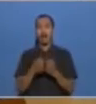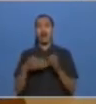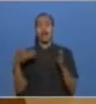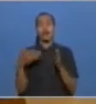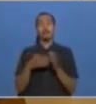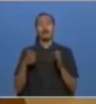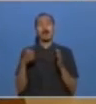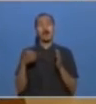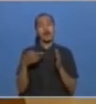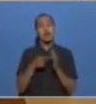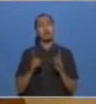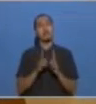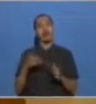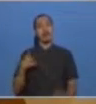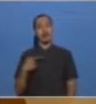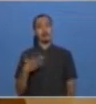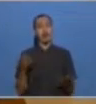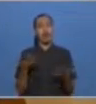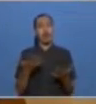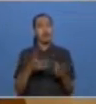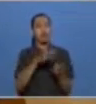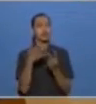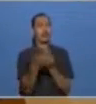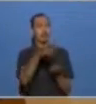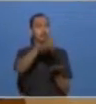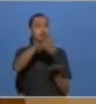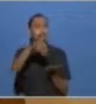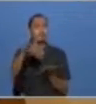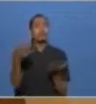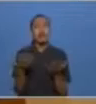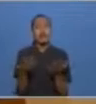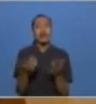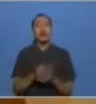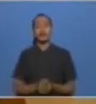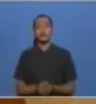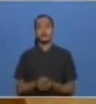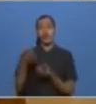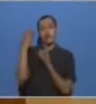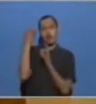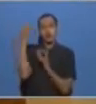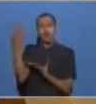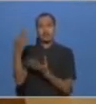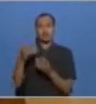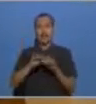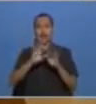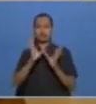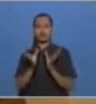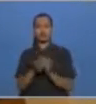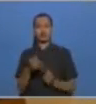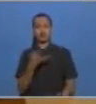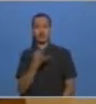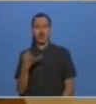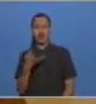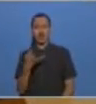untuk mengajak partisipasi masyarakat. Dan ngomongin soal kurangnya informasi yang aksesibel,